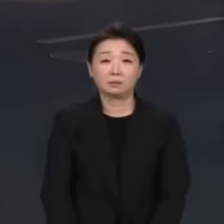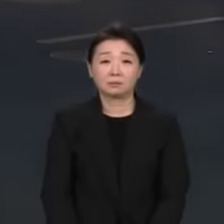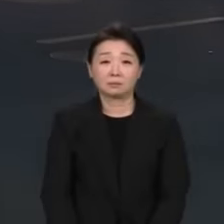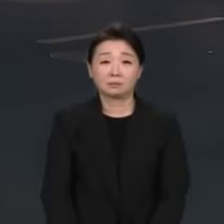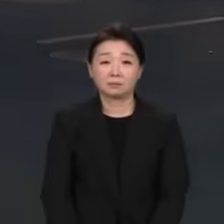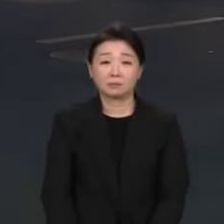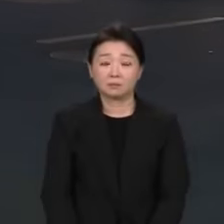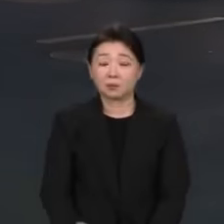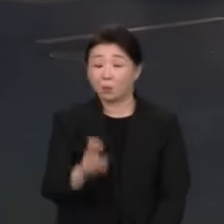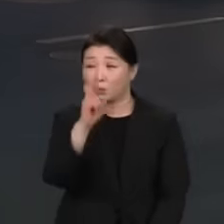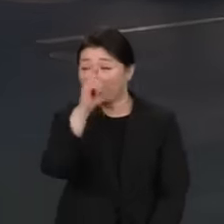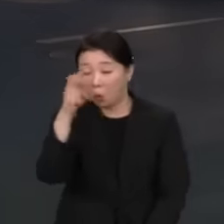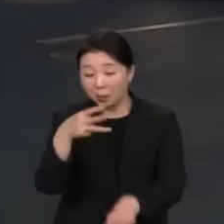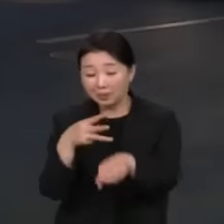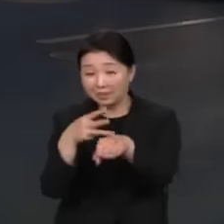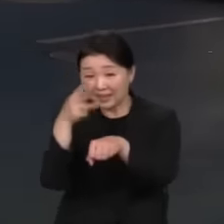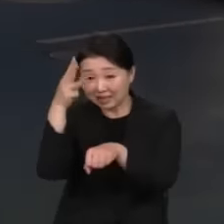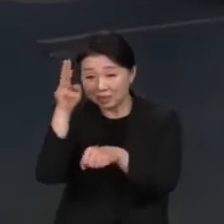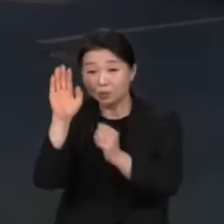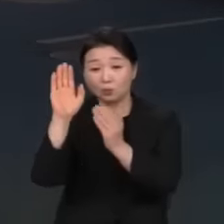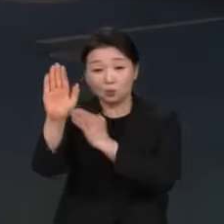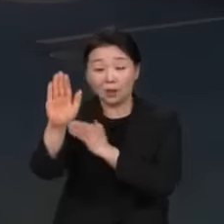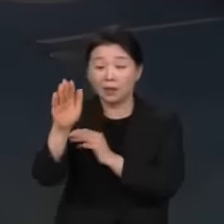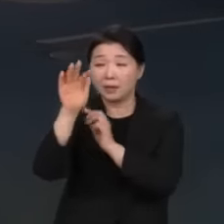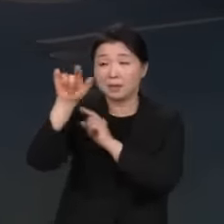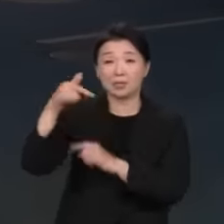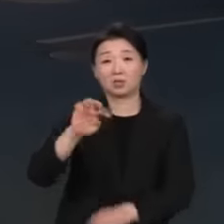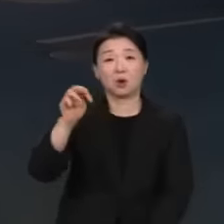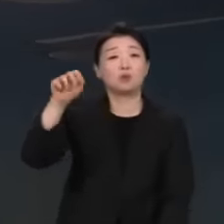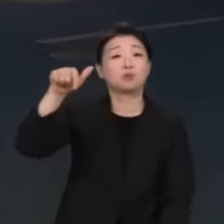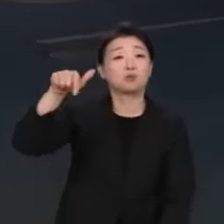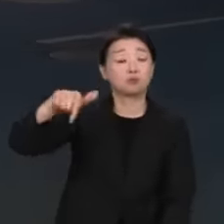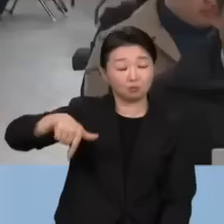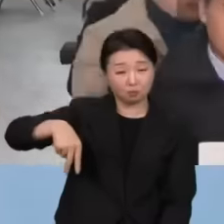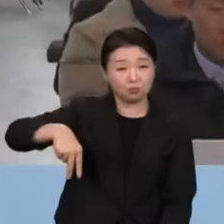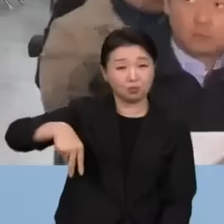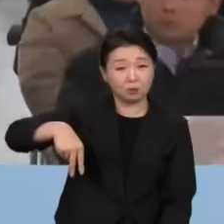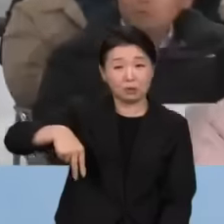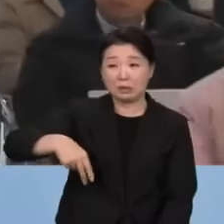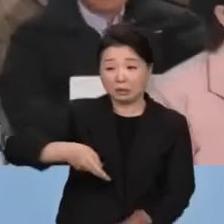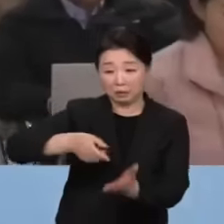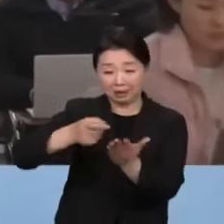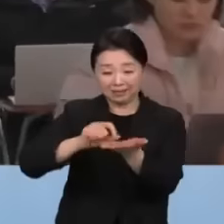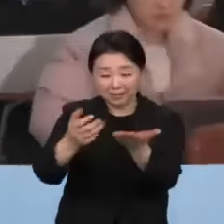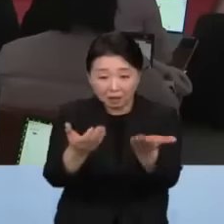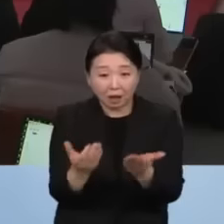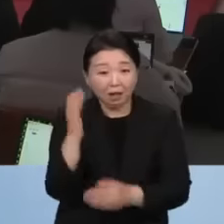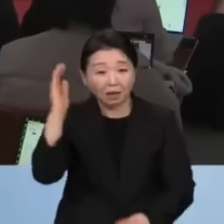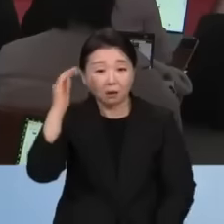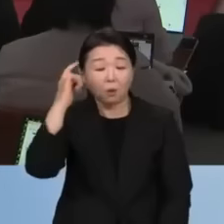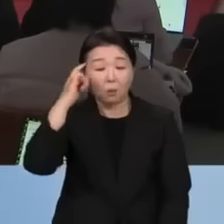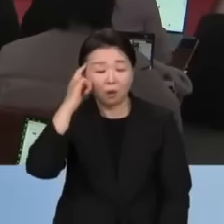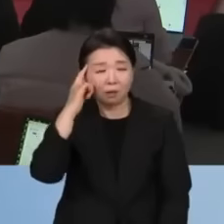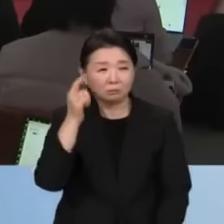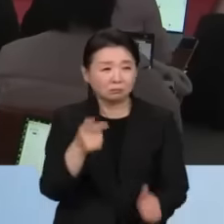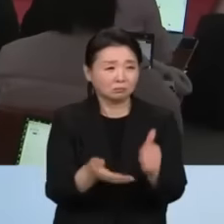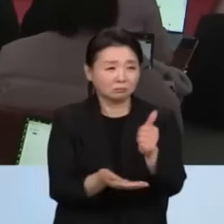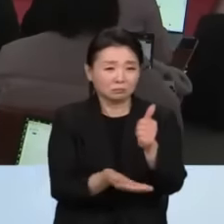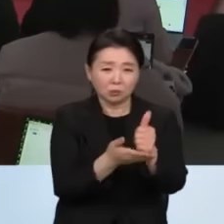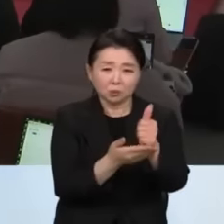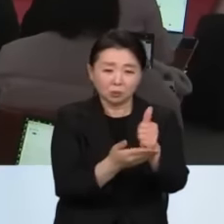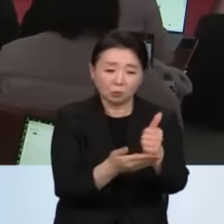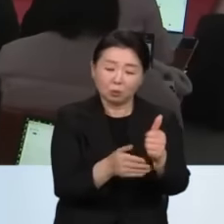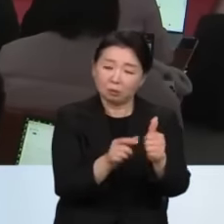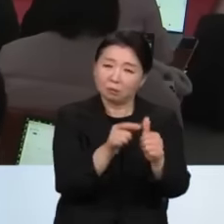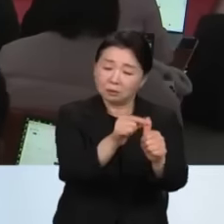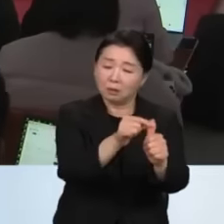네, 오늘 오후 3시 넘어 이철규 의원이 기자회견을 자청했습니다. 공천 갈등은 있을 수 있지만 이렇게